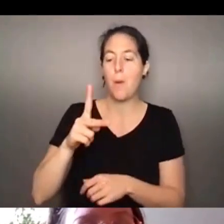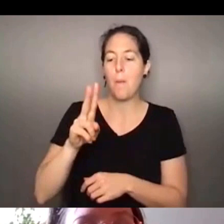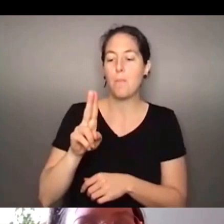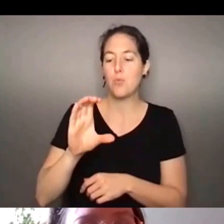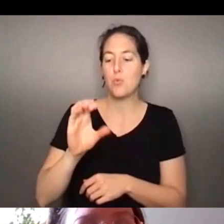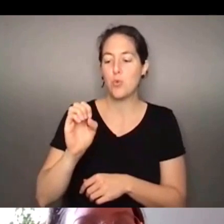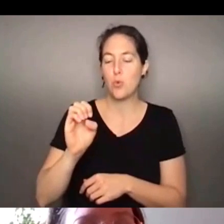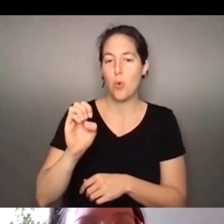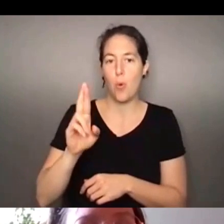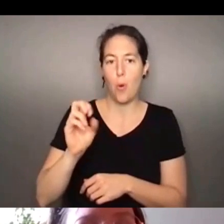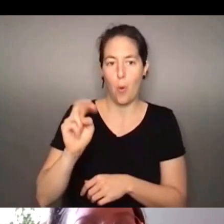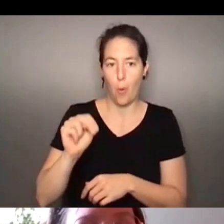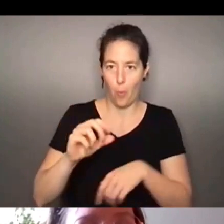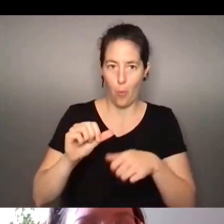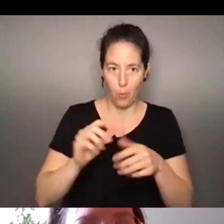les